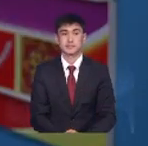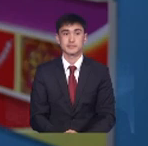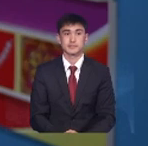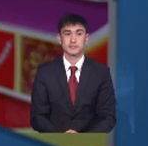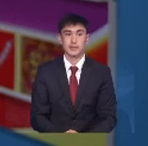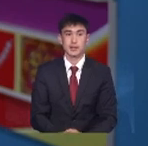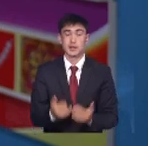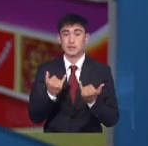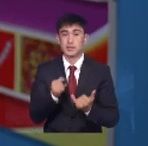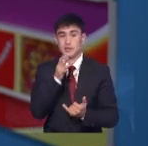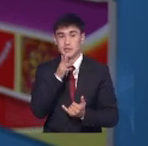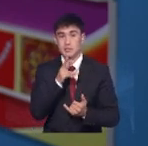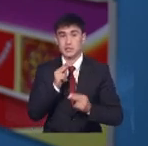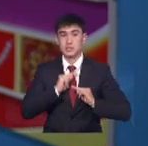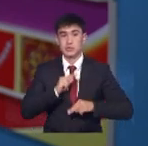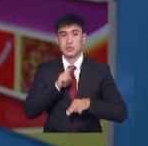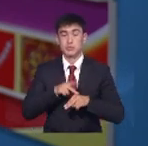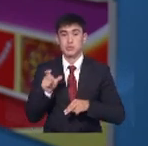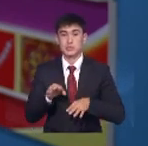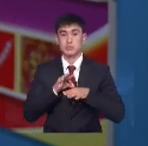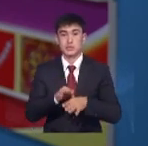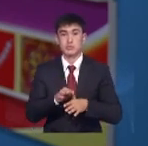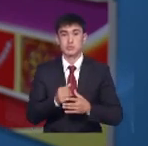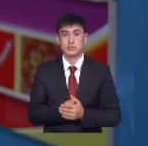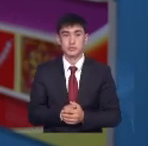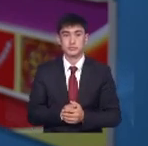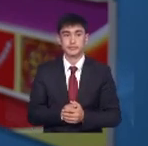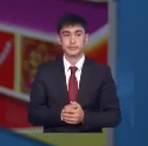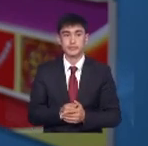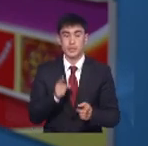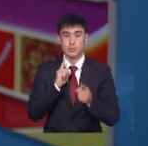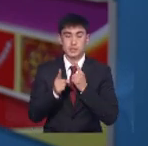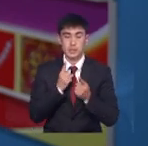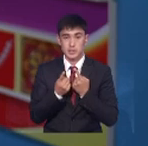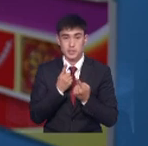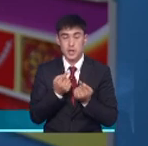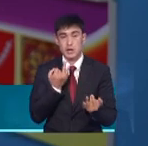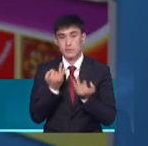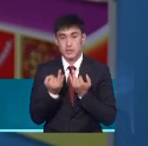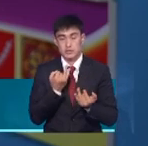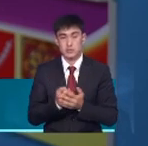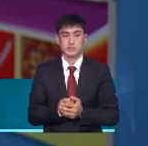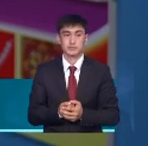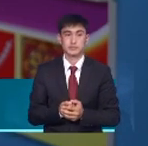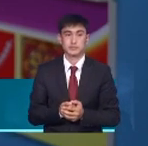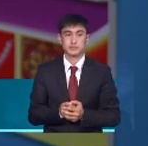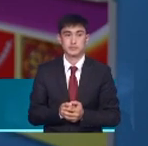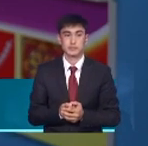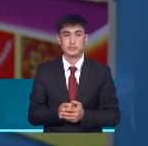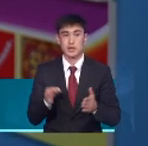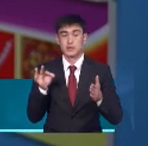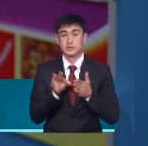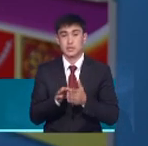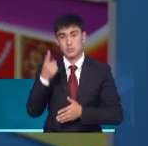данное время с сотрудниками полиции проводятся беседы, конференции в